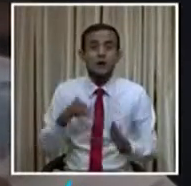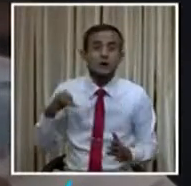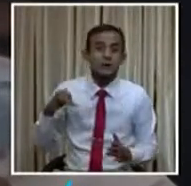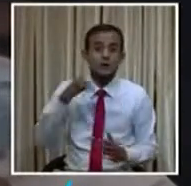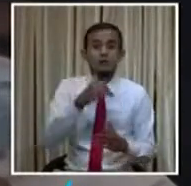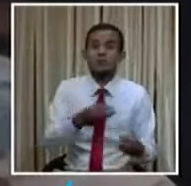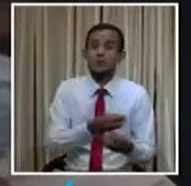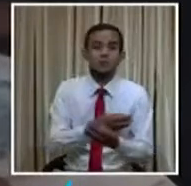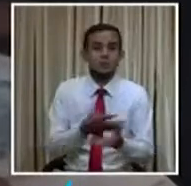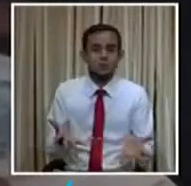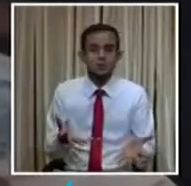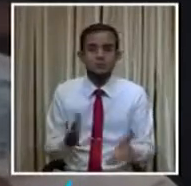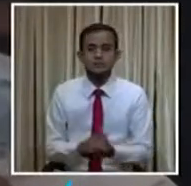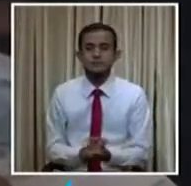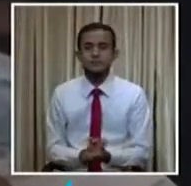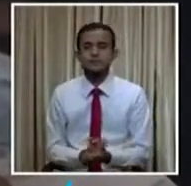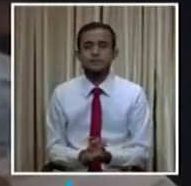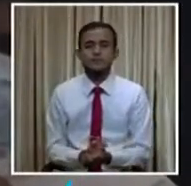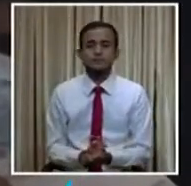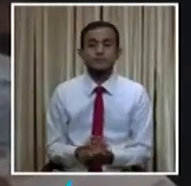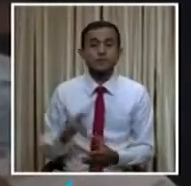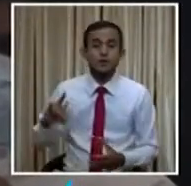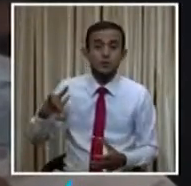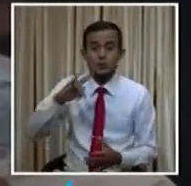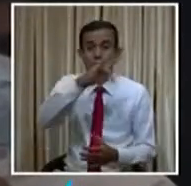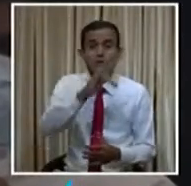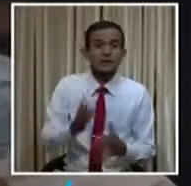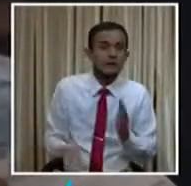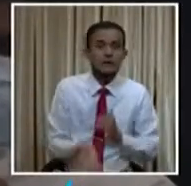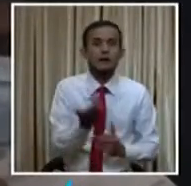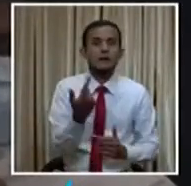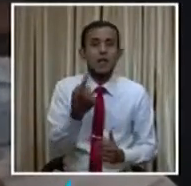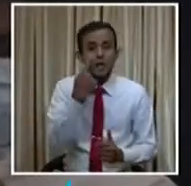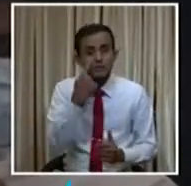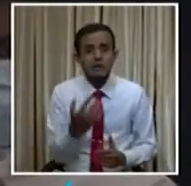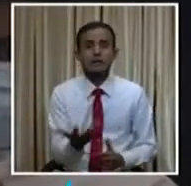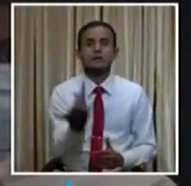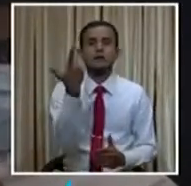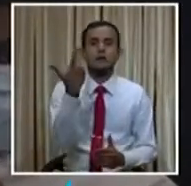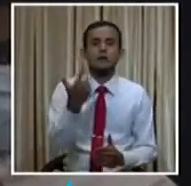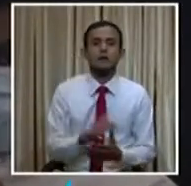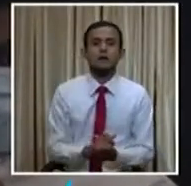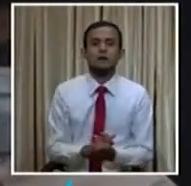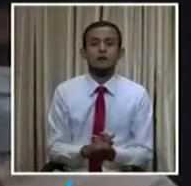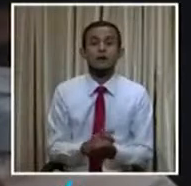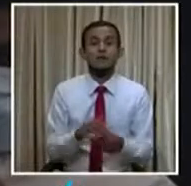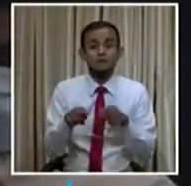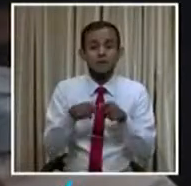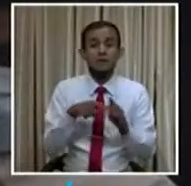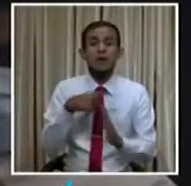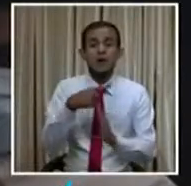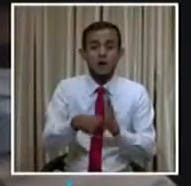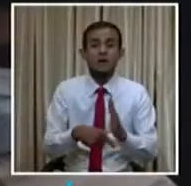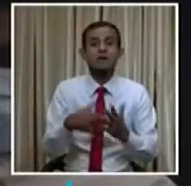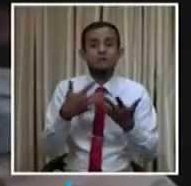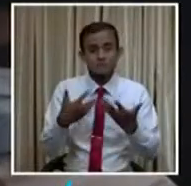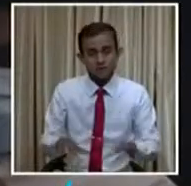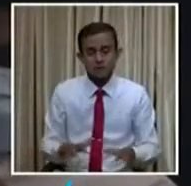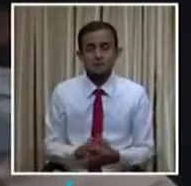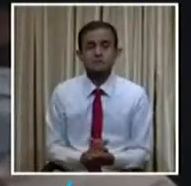විනාශෙට ගුවන් යානයක ගිහිල්ලා නැහැ ඇහැට දැකලත් නැහැ ඒ තත්ත්වයටද අපේ මේ රට පත් වෙලා